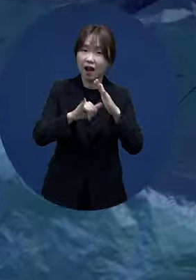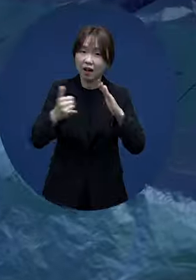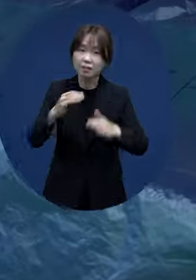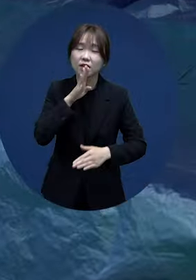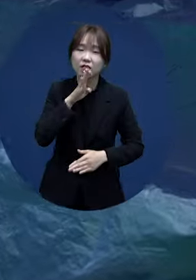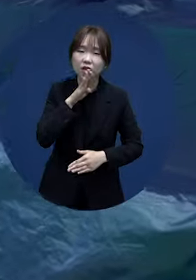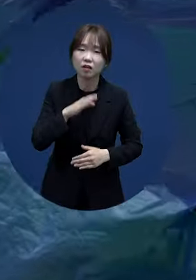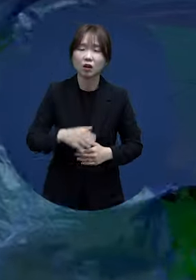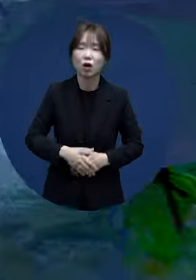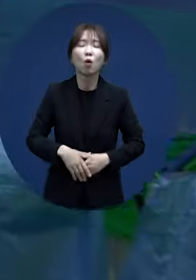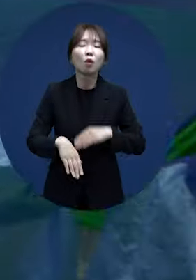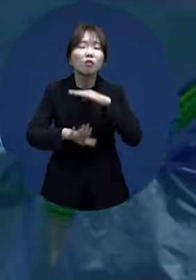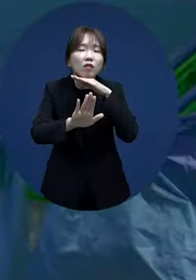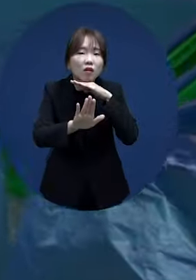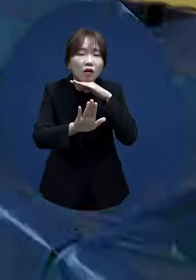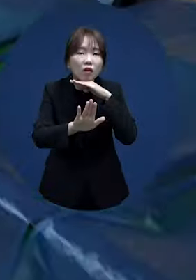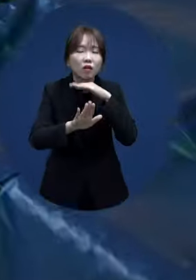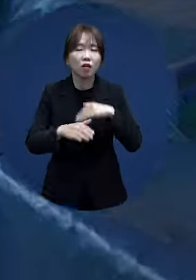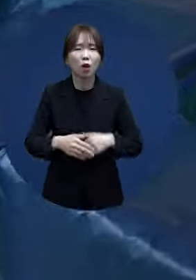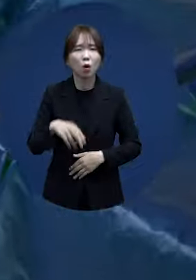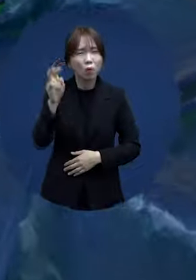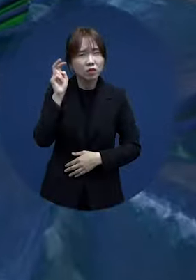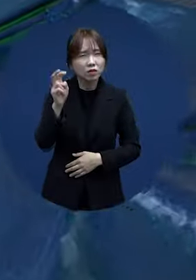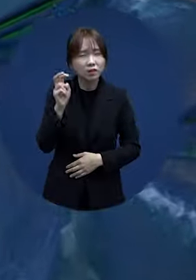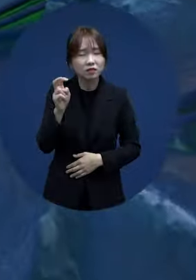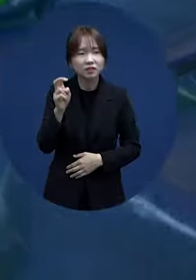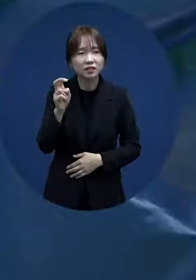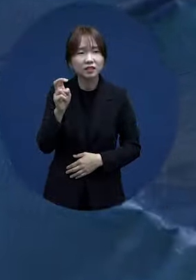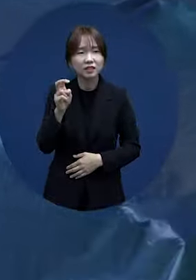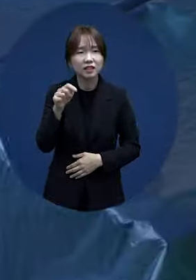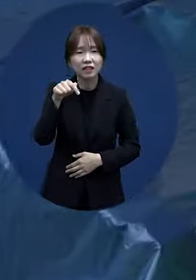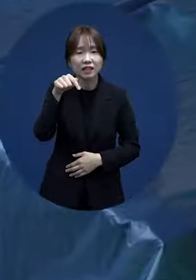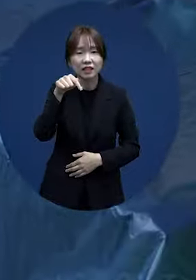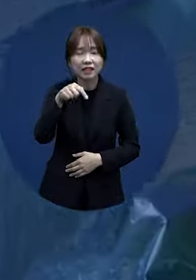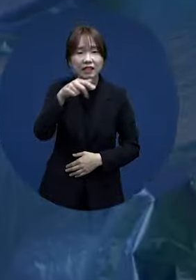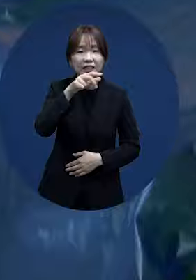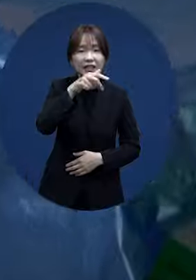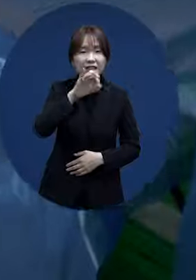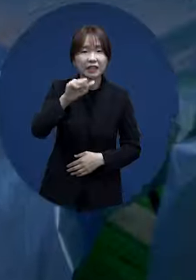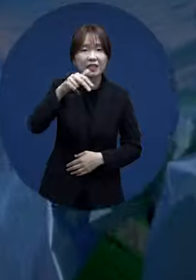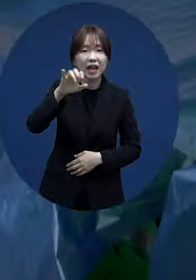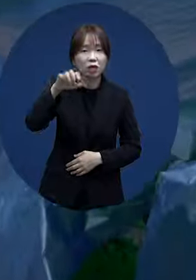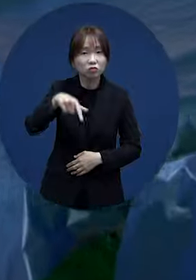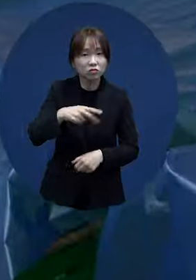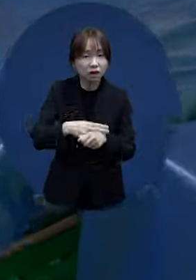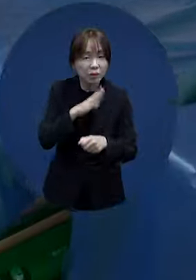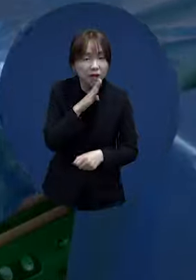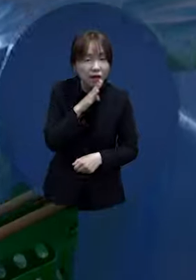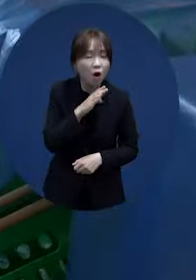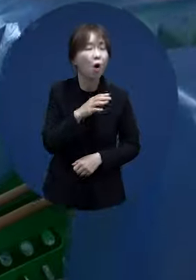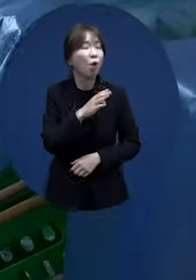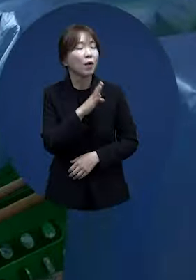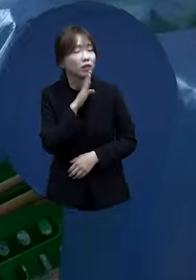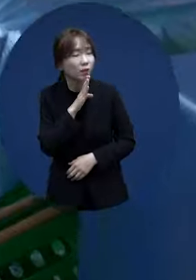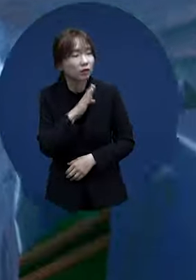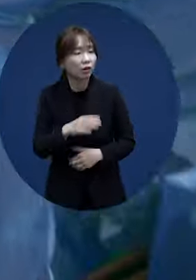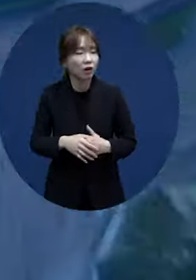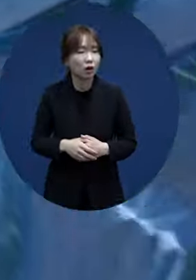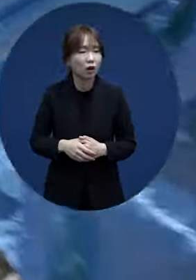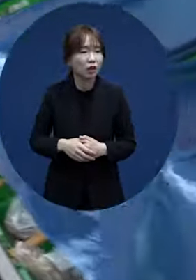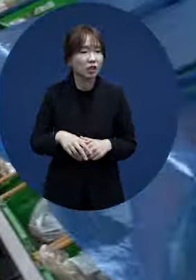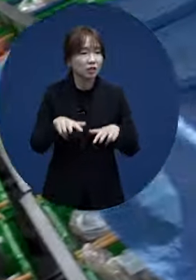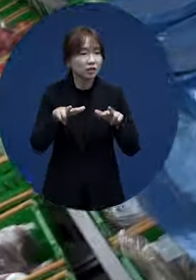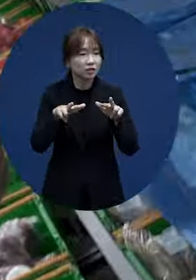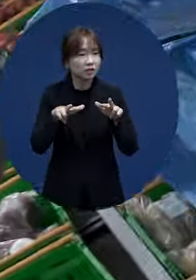우리 농가분들인가 봐요. 잠시만요. 혹시 이재욱 선생님이세요?